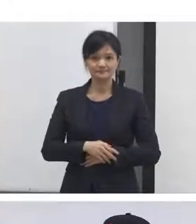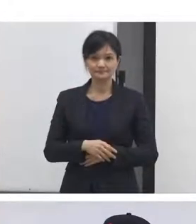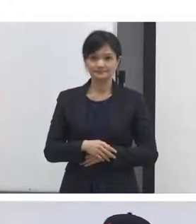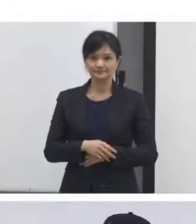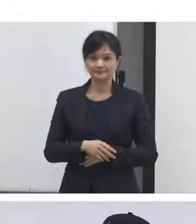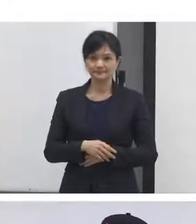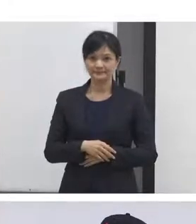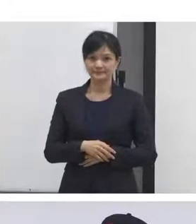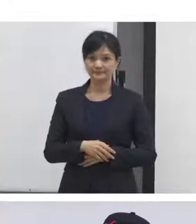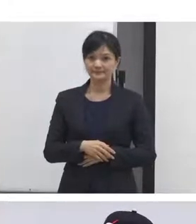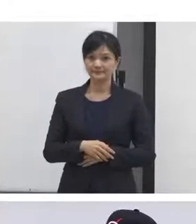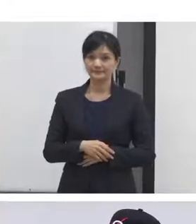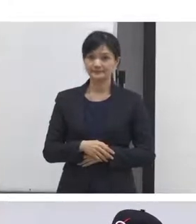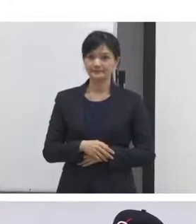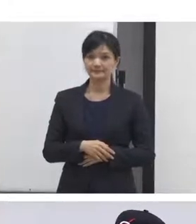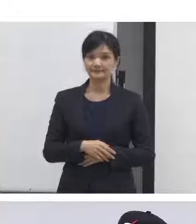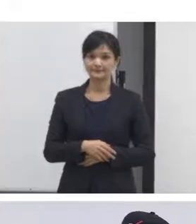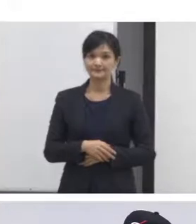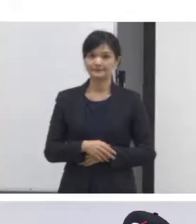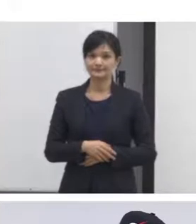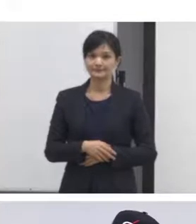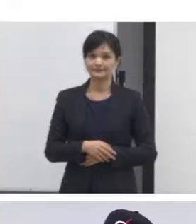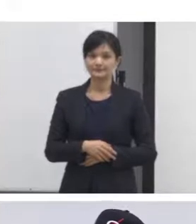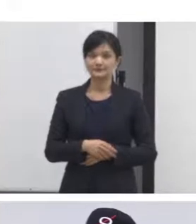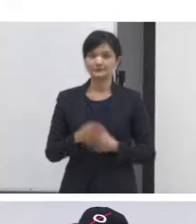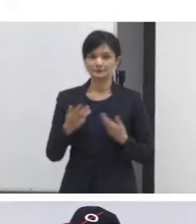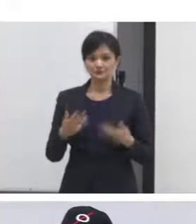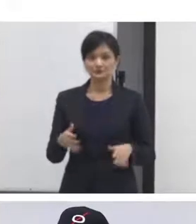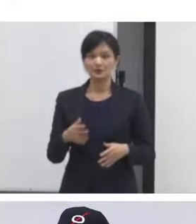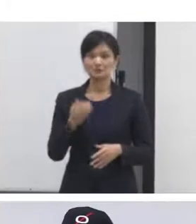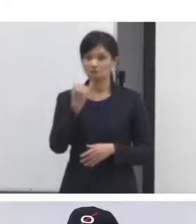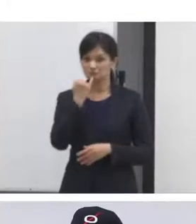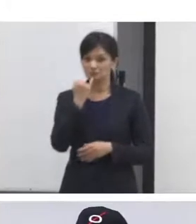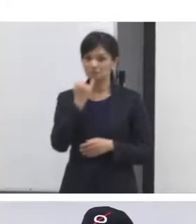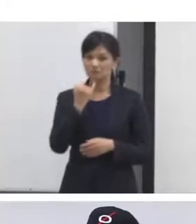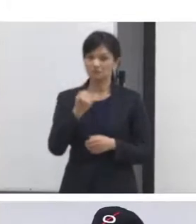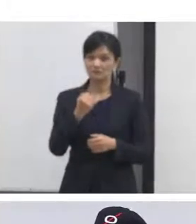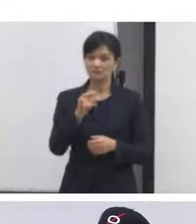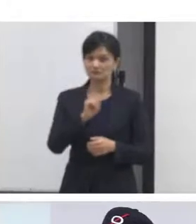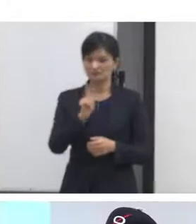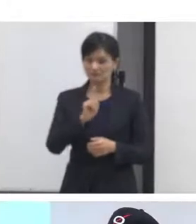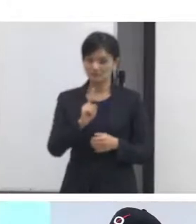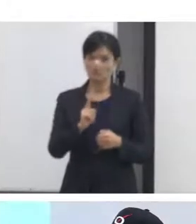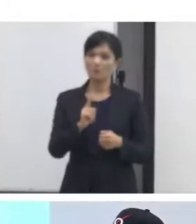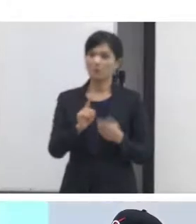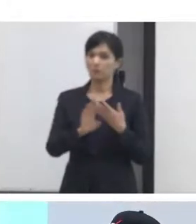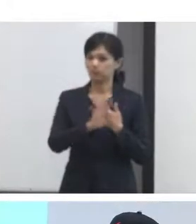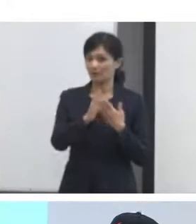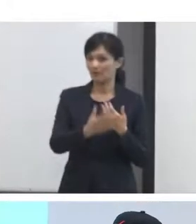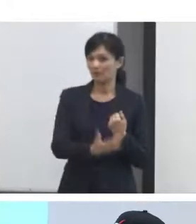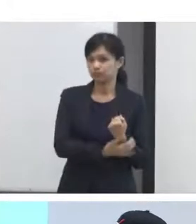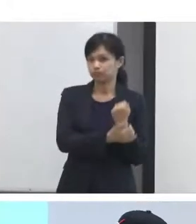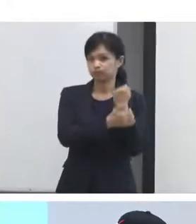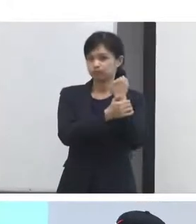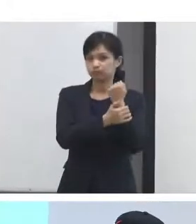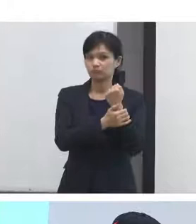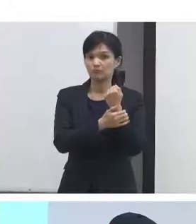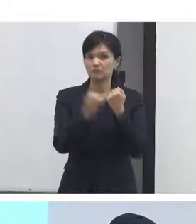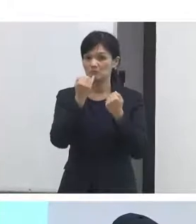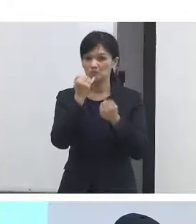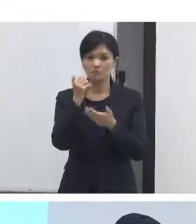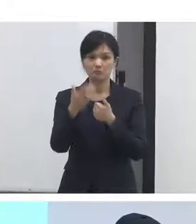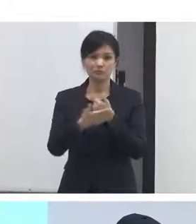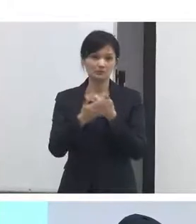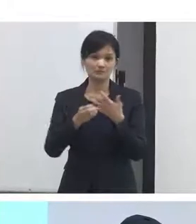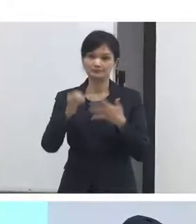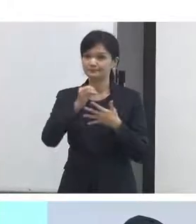是很多时候我们其实是站在巨人的肩膀上啊，并不是说 OK 我们并有办法直接一个做到的事情。